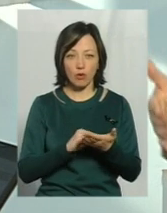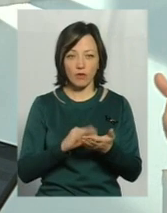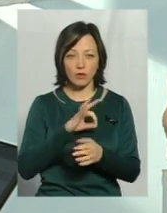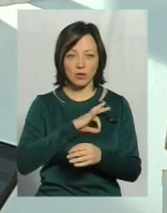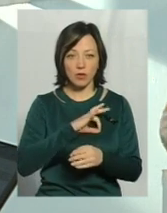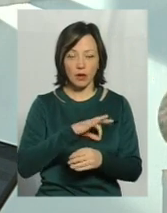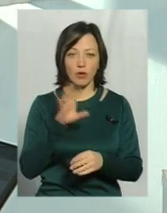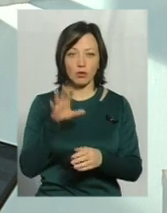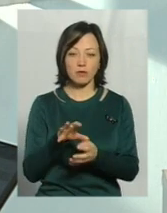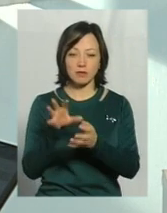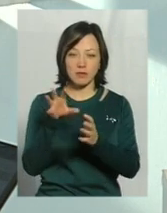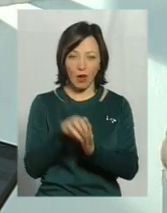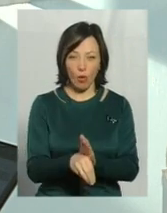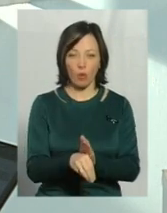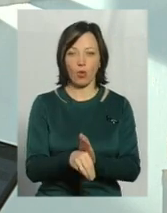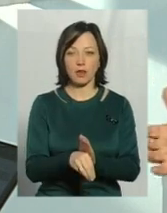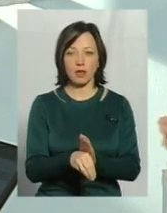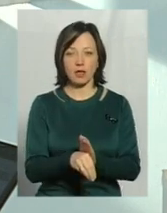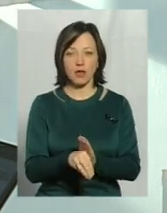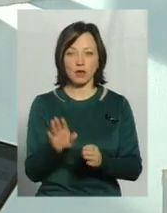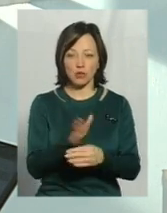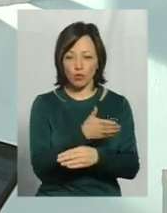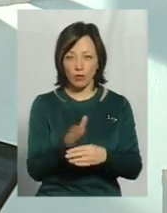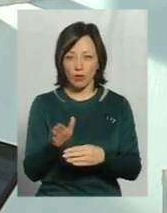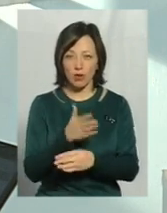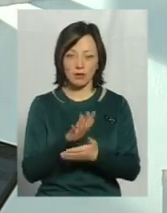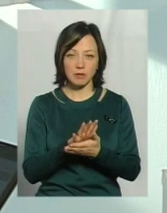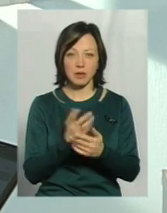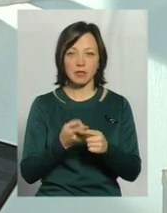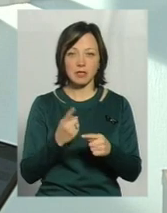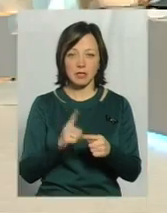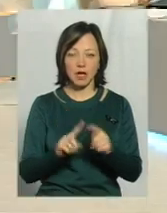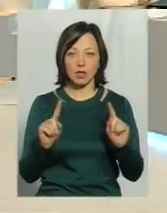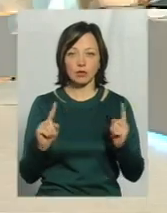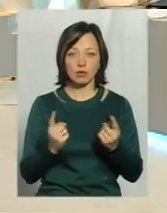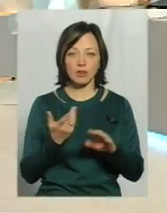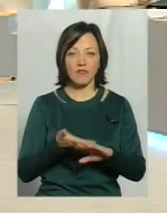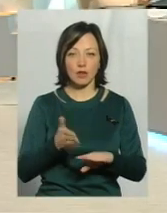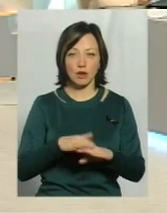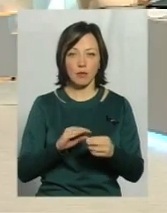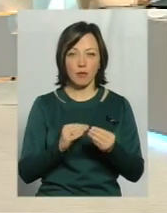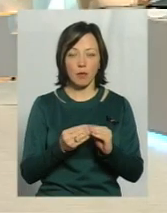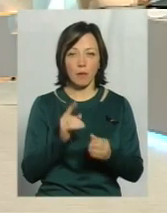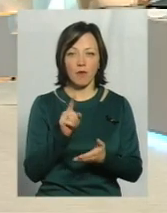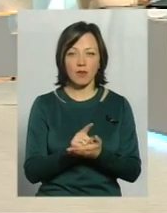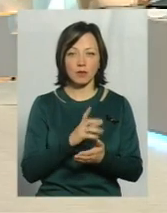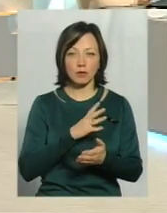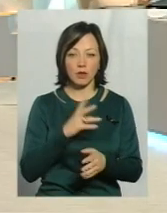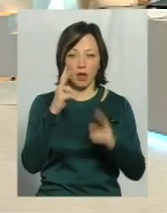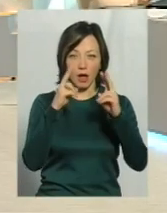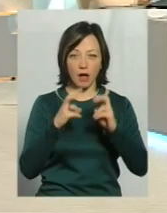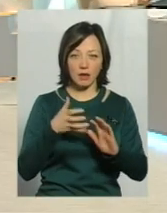потім захоронення, в плані от, і сортування в цьому. Це дуже, дуже важка проблема. Тут повинні бути